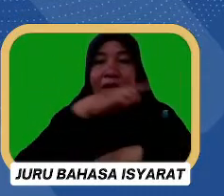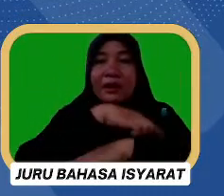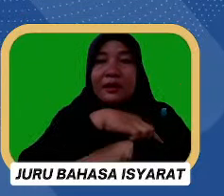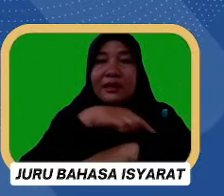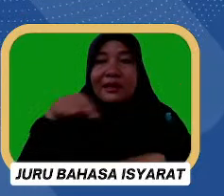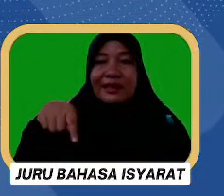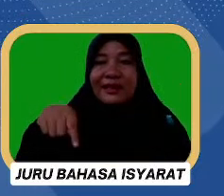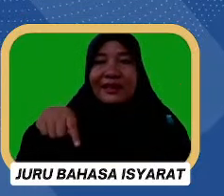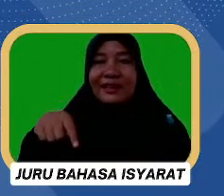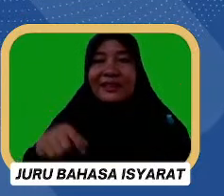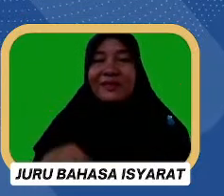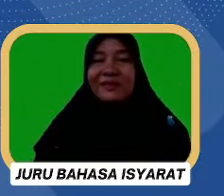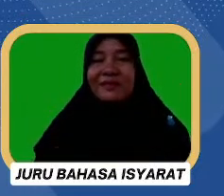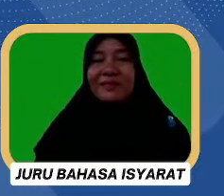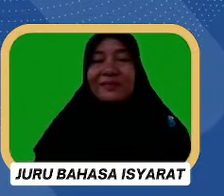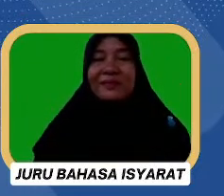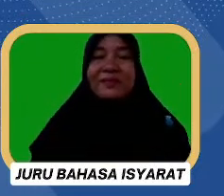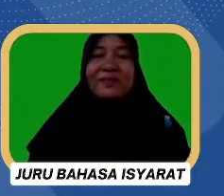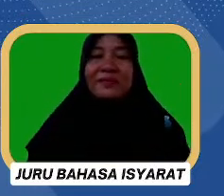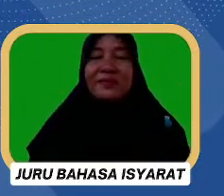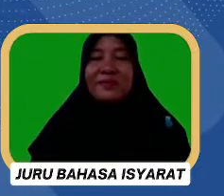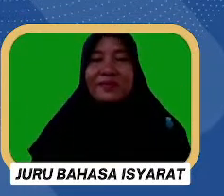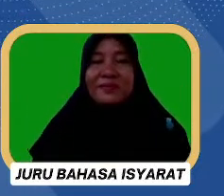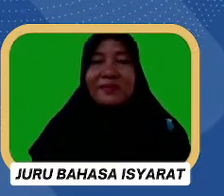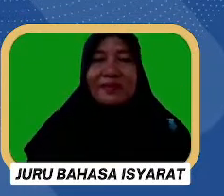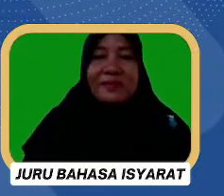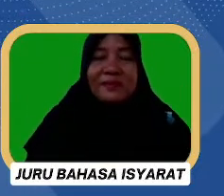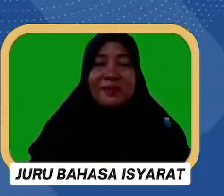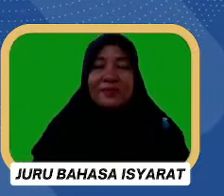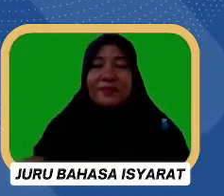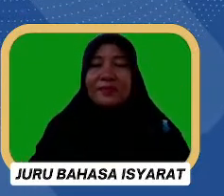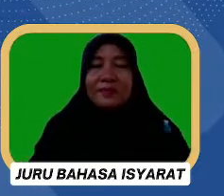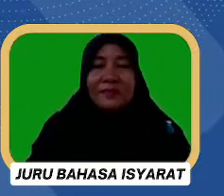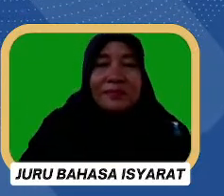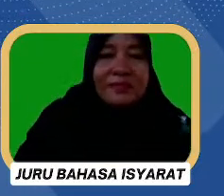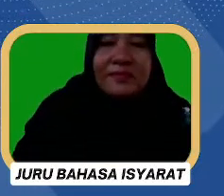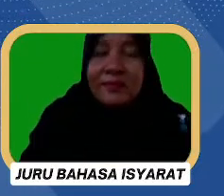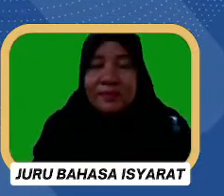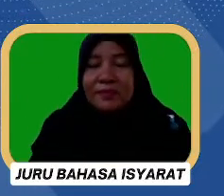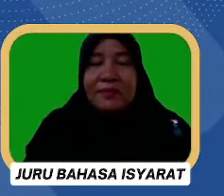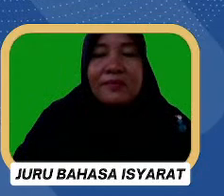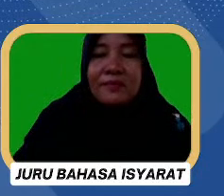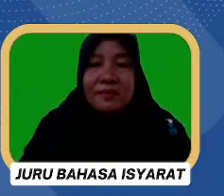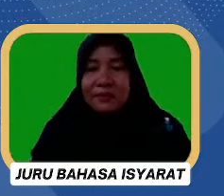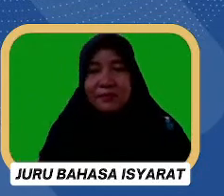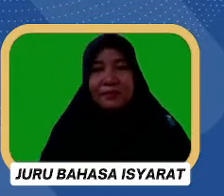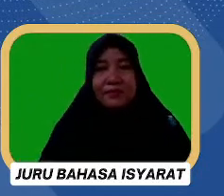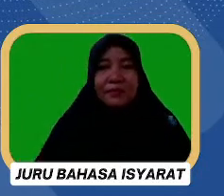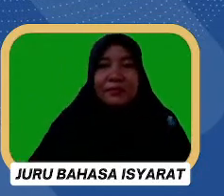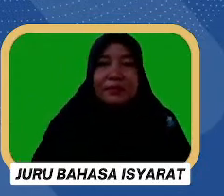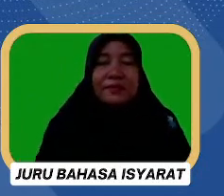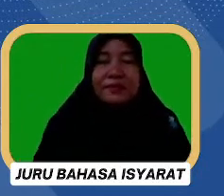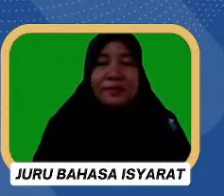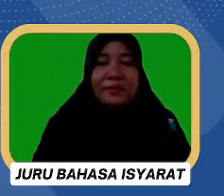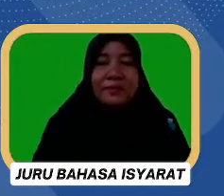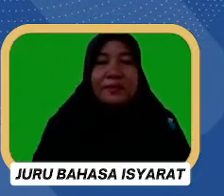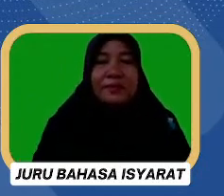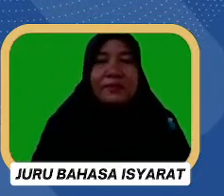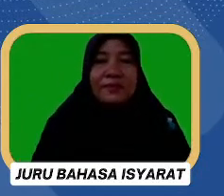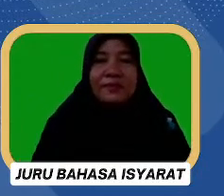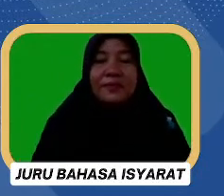ini ya. Dan tadi saya juga udah lihat beberapa teman-teman sudah kelihatan semangat banget nih untuk mengikuti acara webinar hari